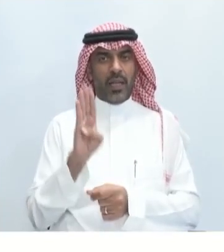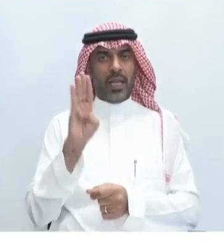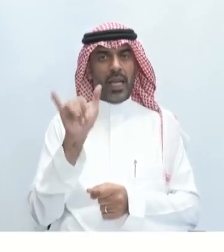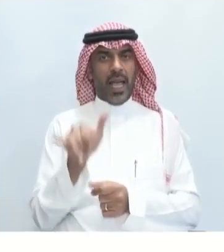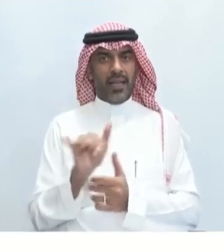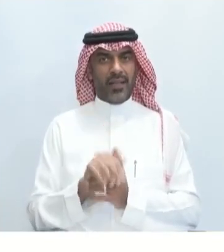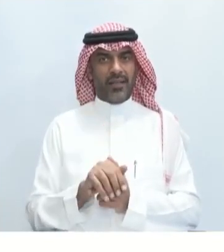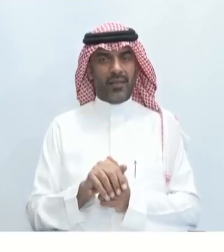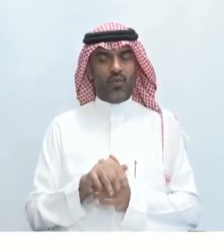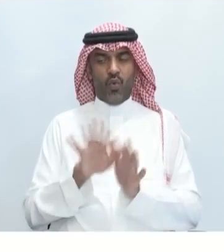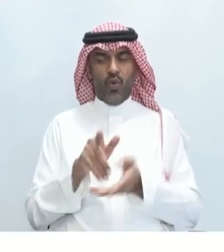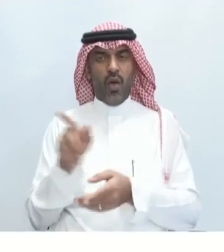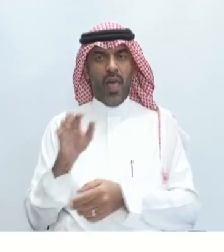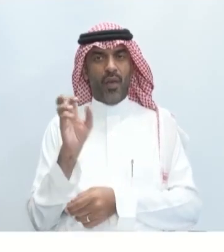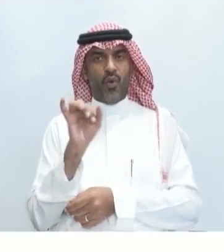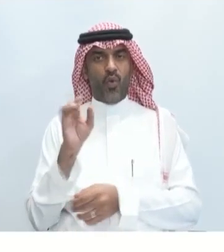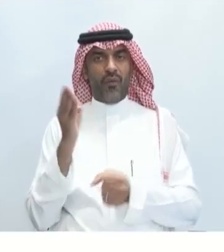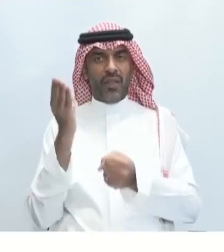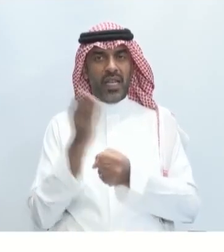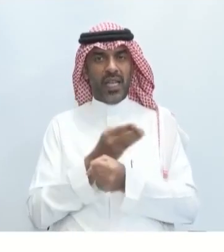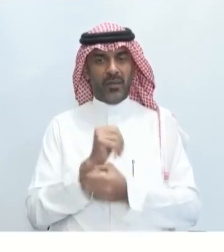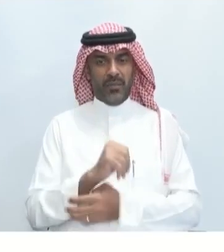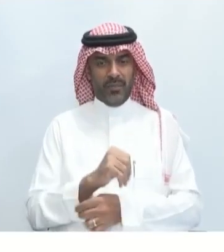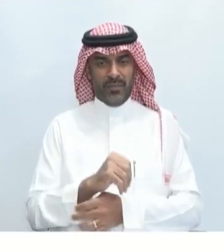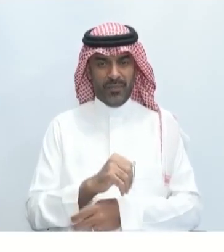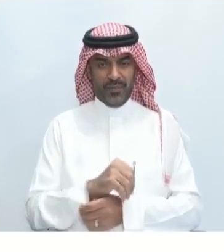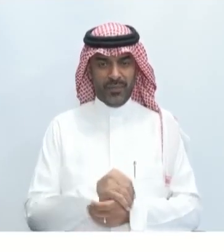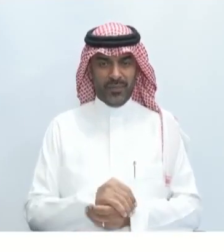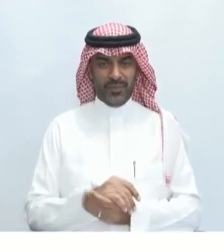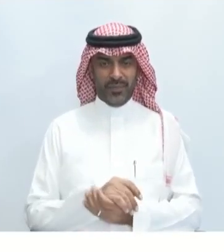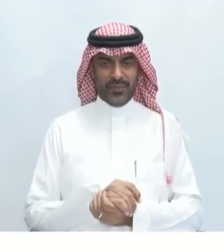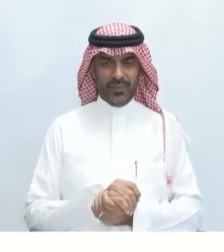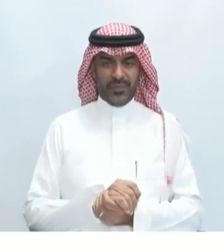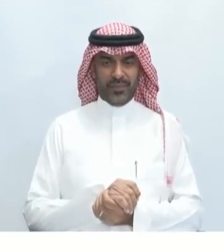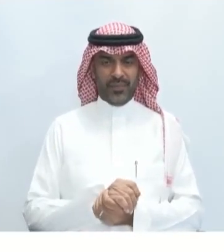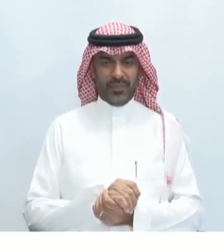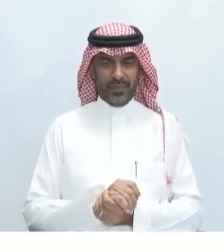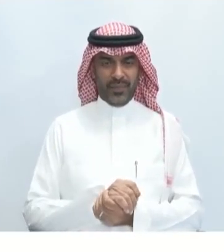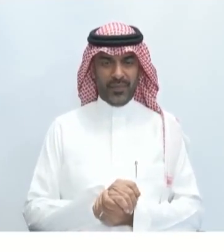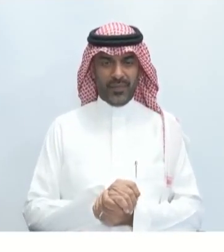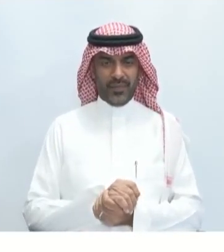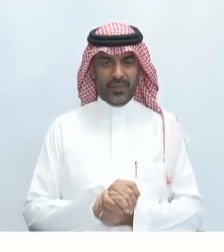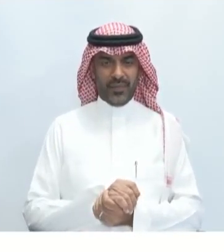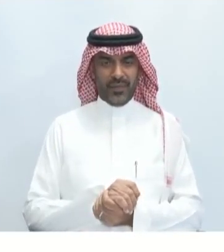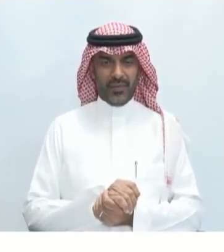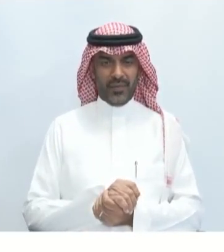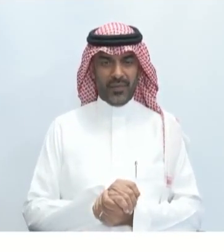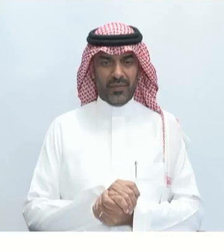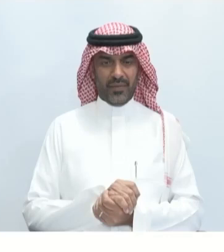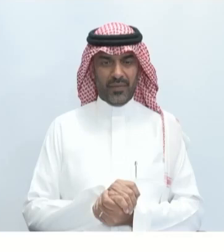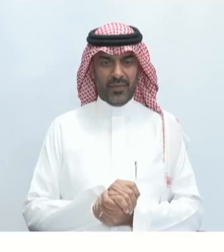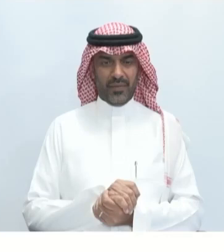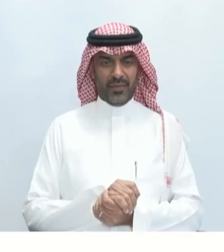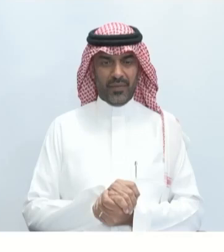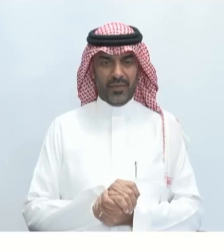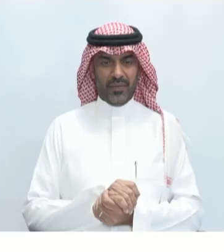كي تدل على معنى التعليل وغيرها من ادوات النصب اذا هذه ادوات النصب